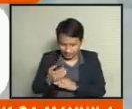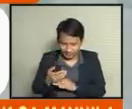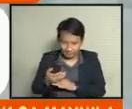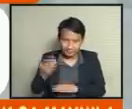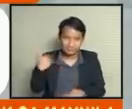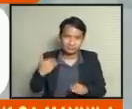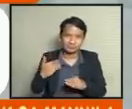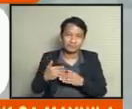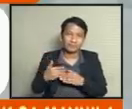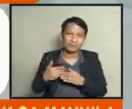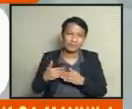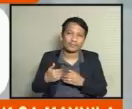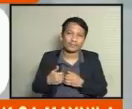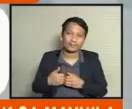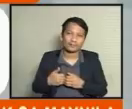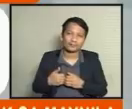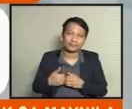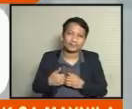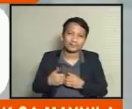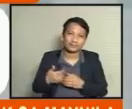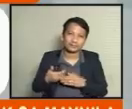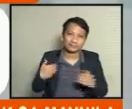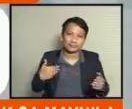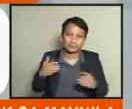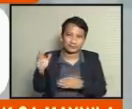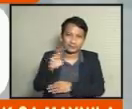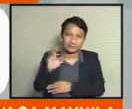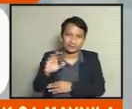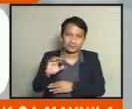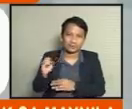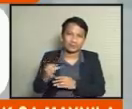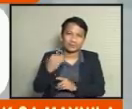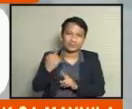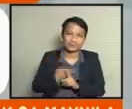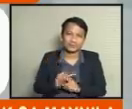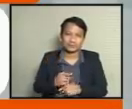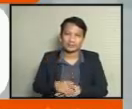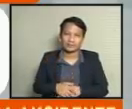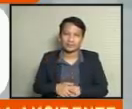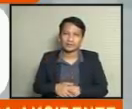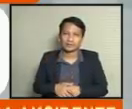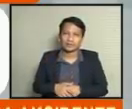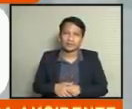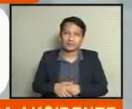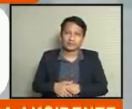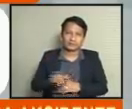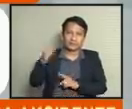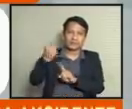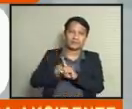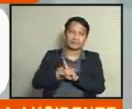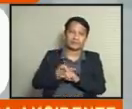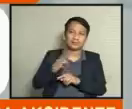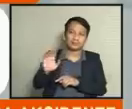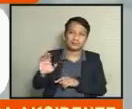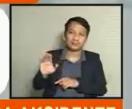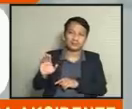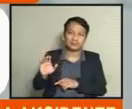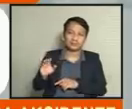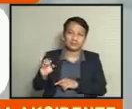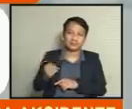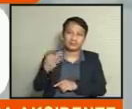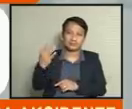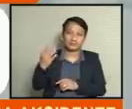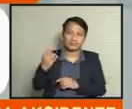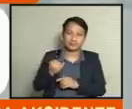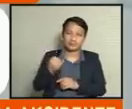pa yun, Sir. Bago magpasko, Sir? Ilang buwan na rin, Sir. Ah, isang buwan na rin? Hindi, mga ilang buwan na